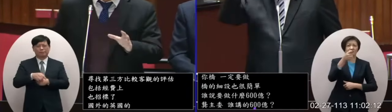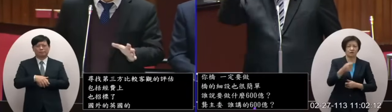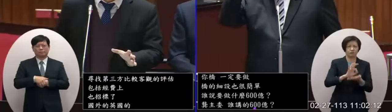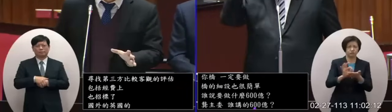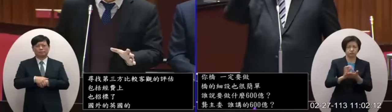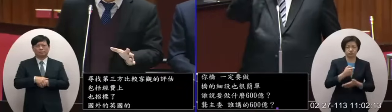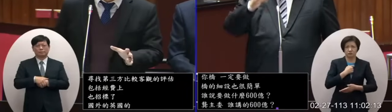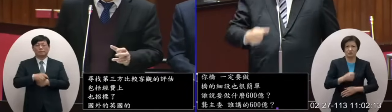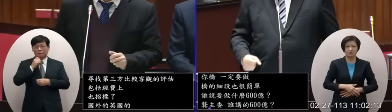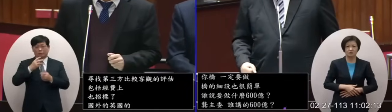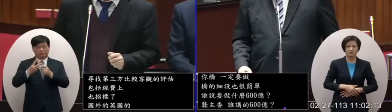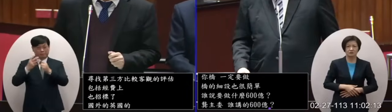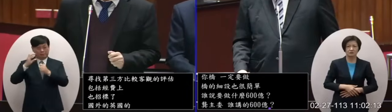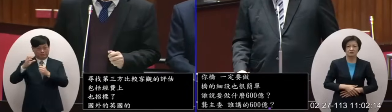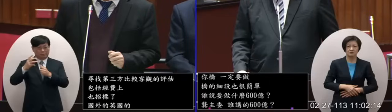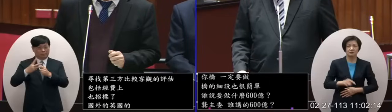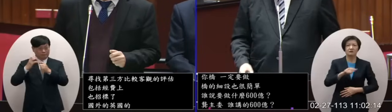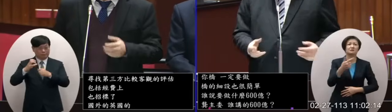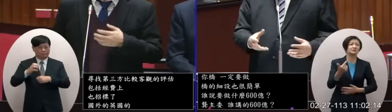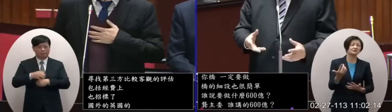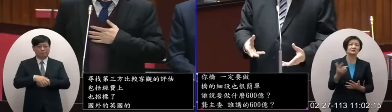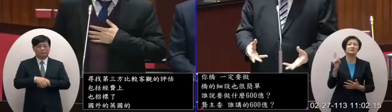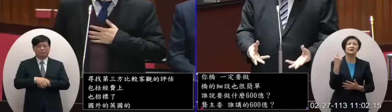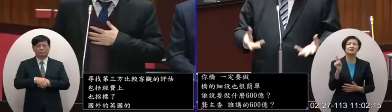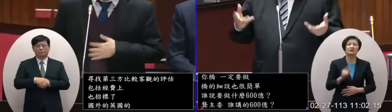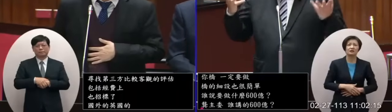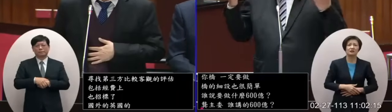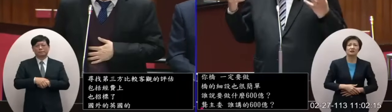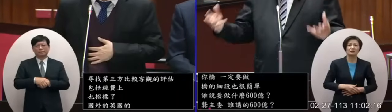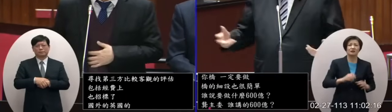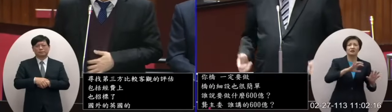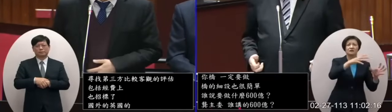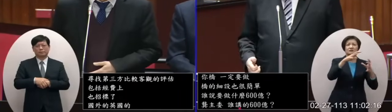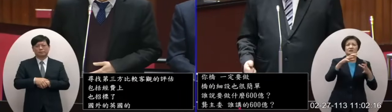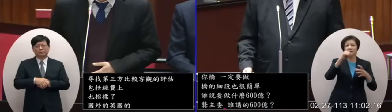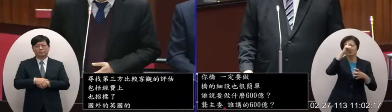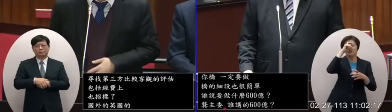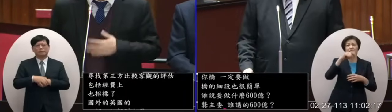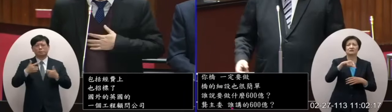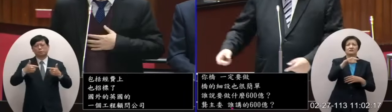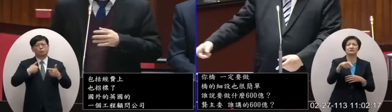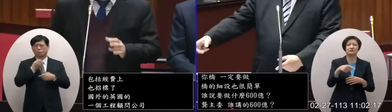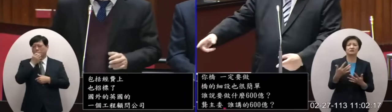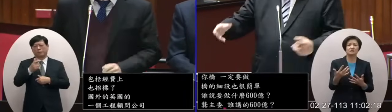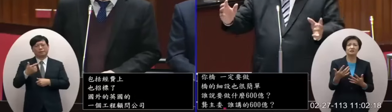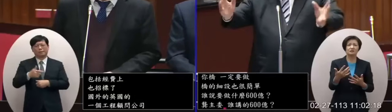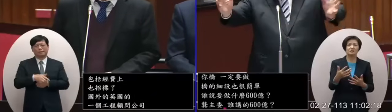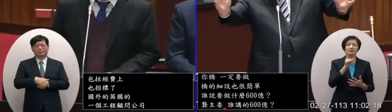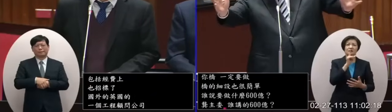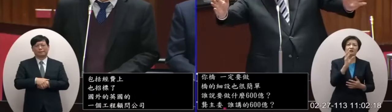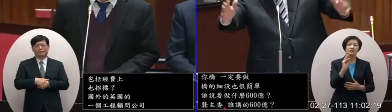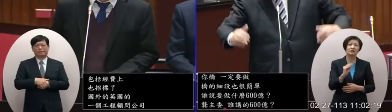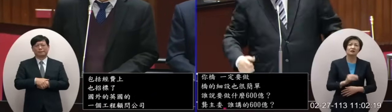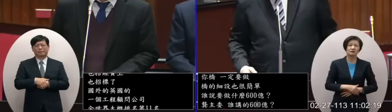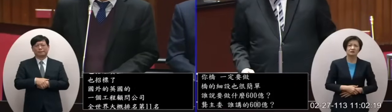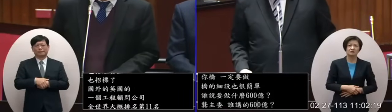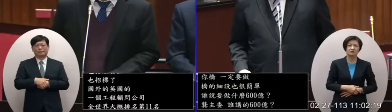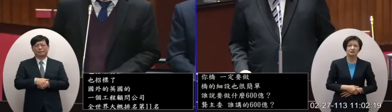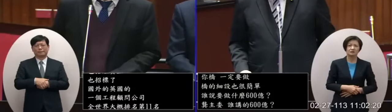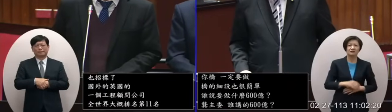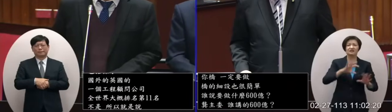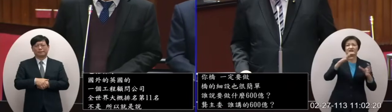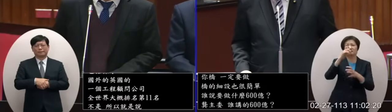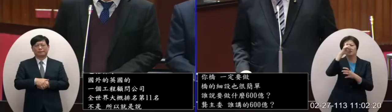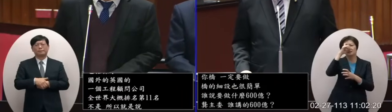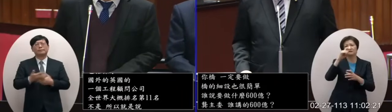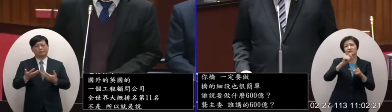说要从第三方。 蔡总统也是误听你们的600亿，哎，世熙讲288亿啊， 不是我传的， 世熙耶，人家世熙耶， 所